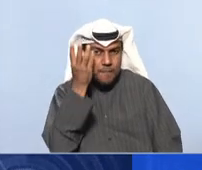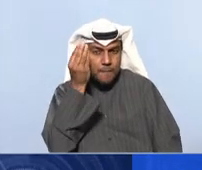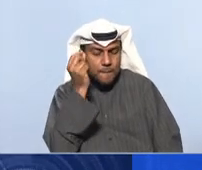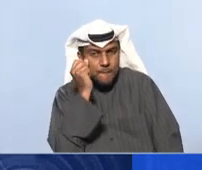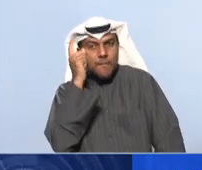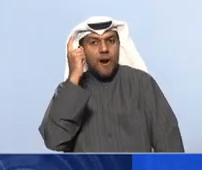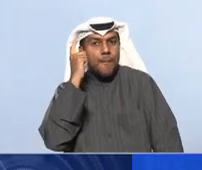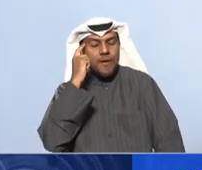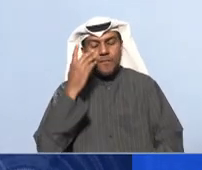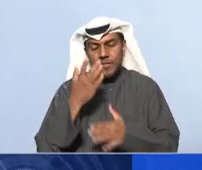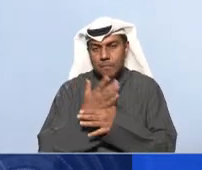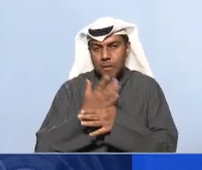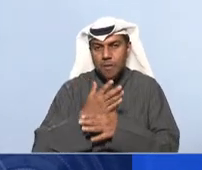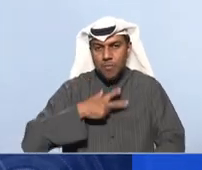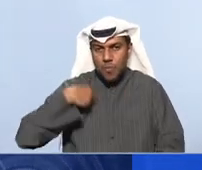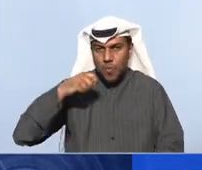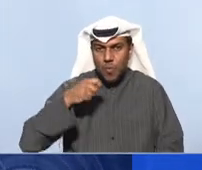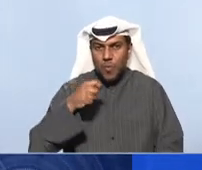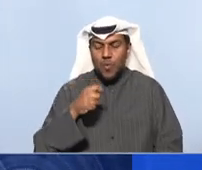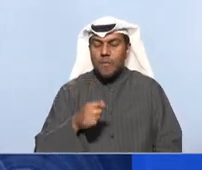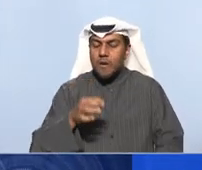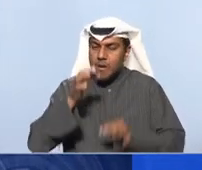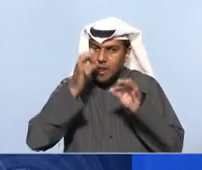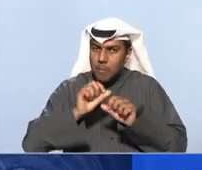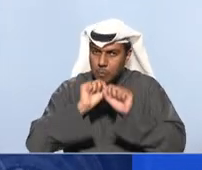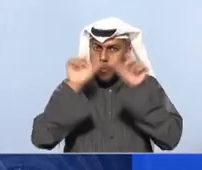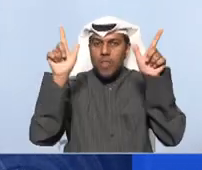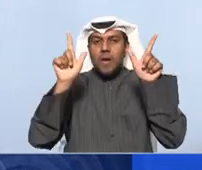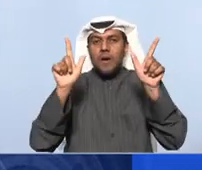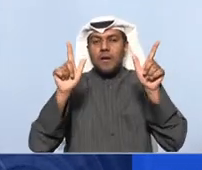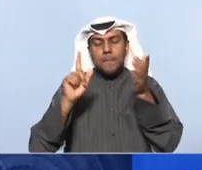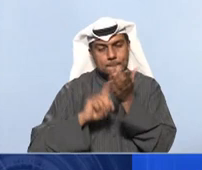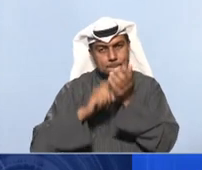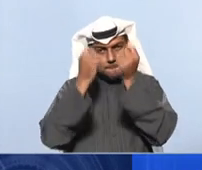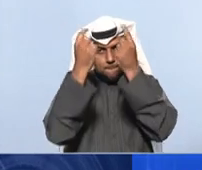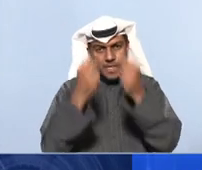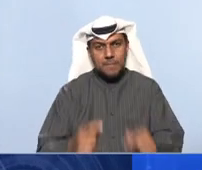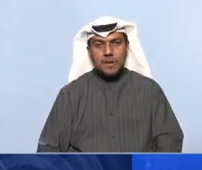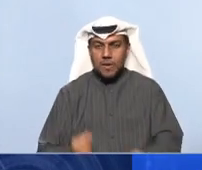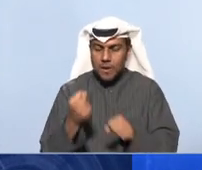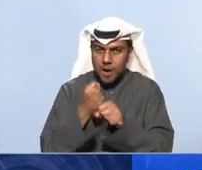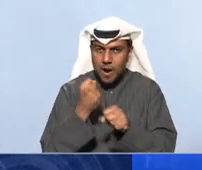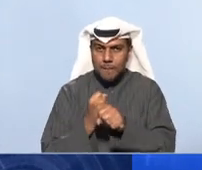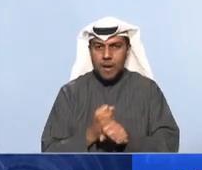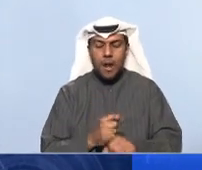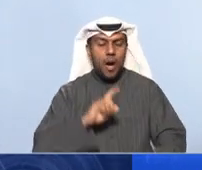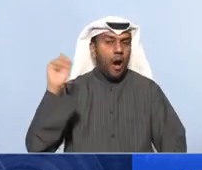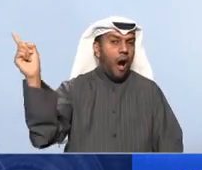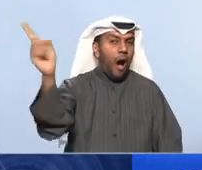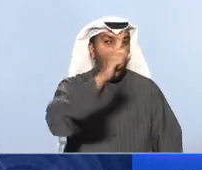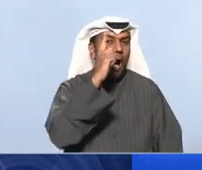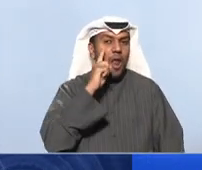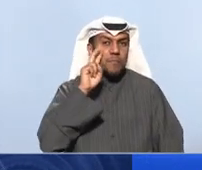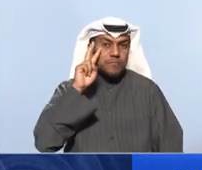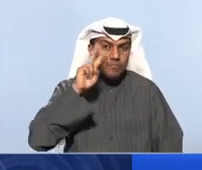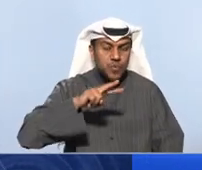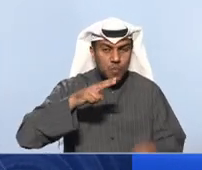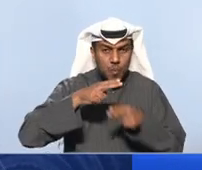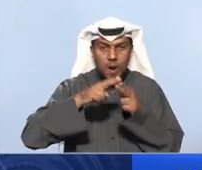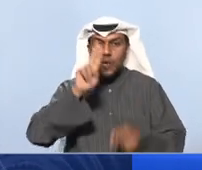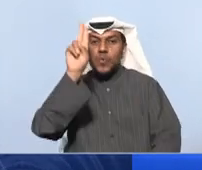التي تعمل عليه والتي هي كانت محل إشادة من منظمة الصحة العالمية والتي كانت